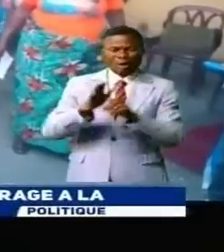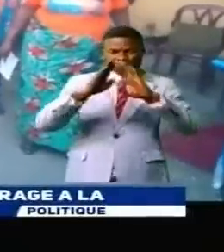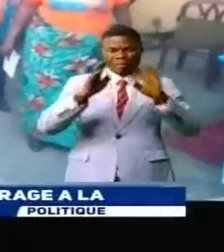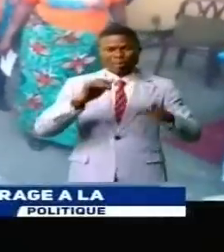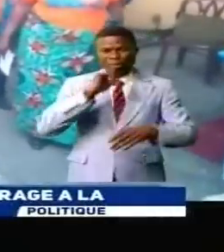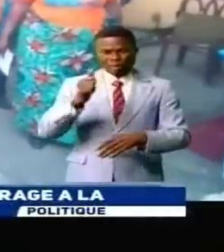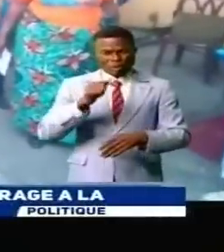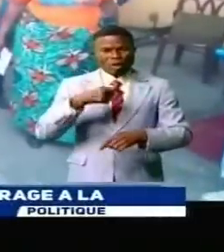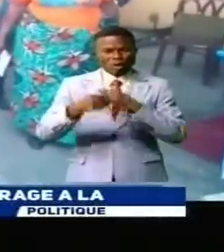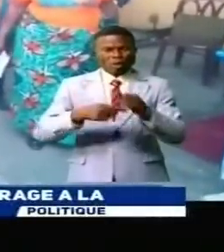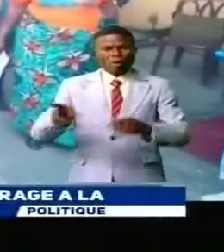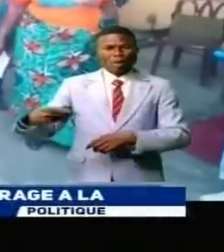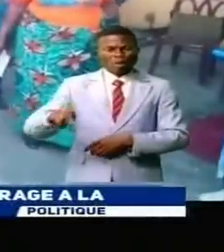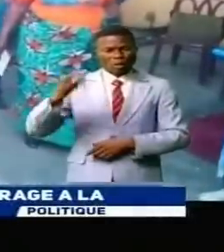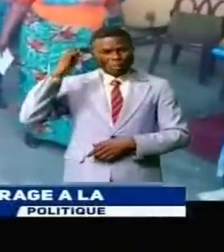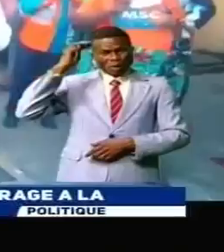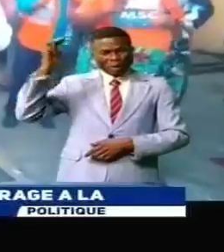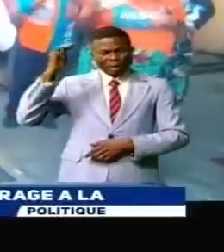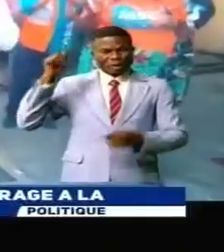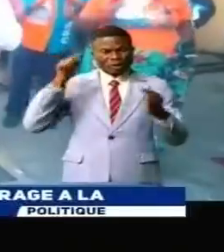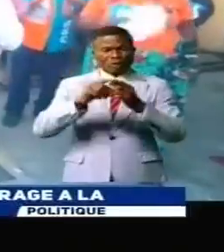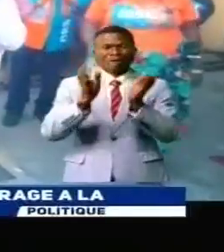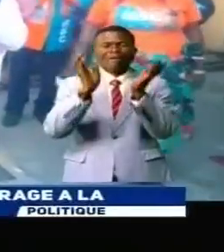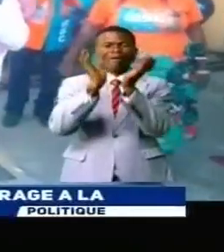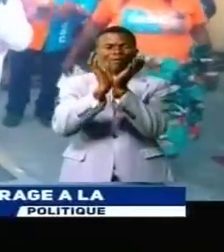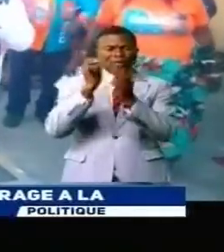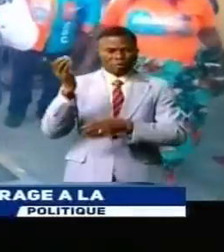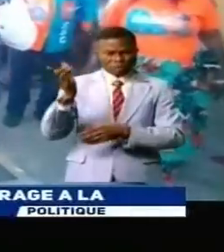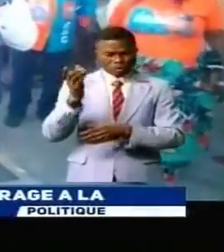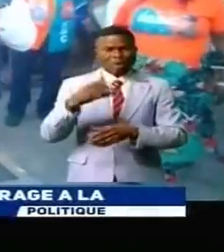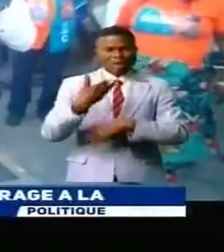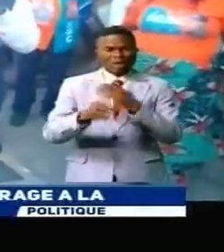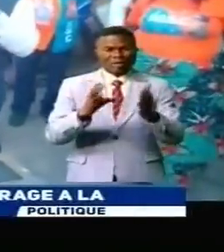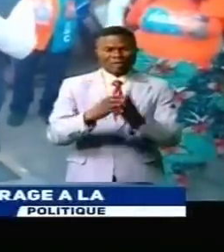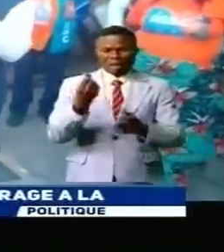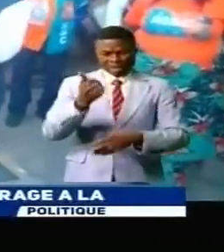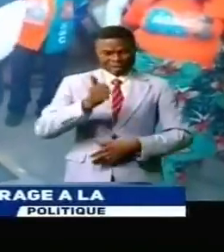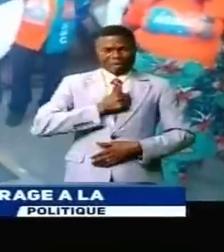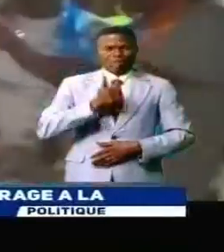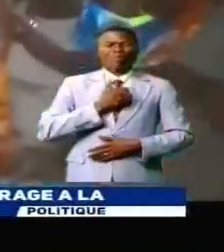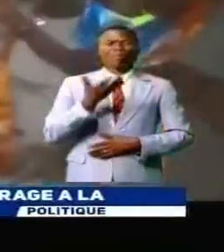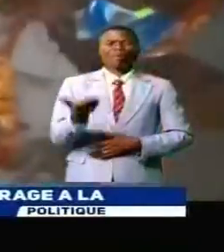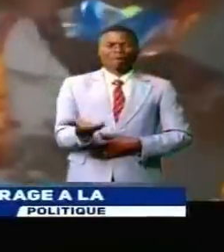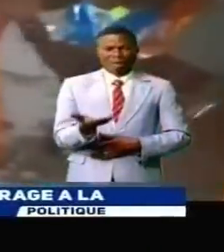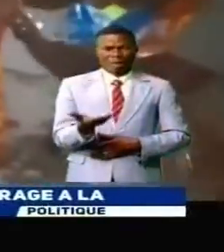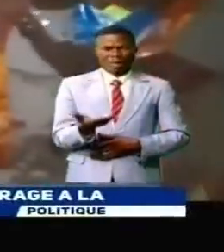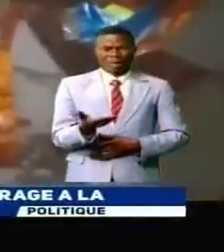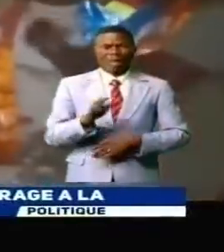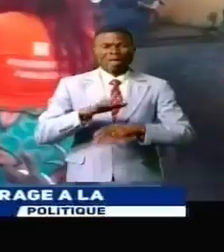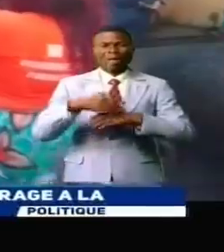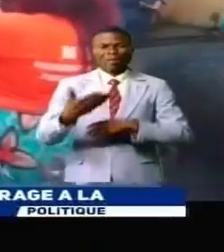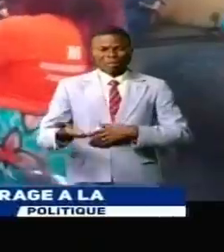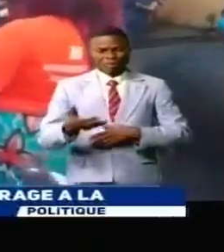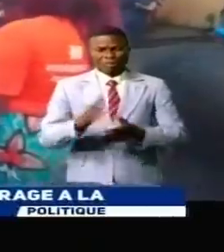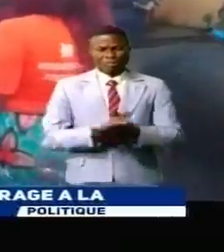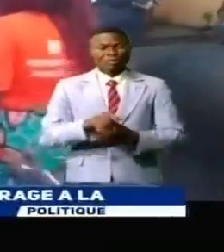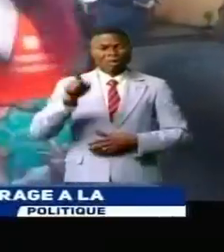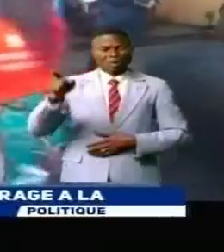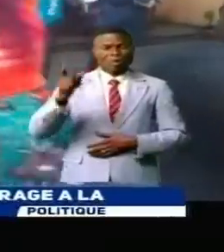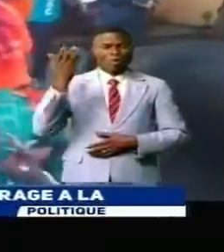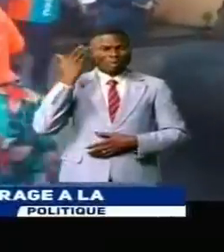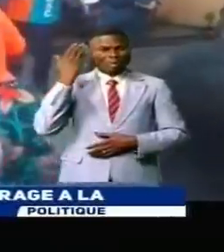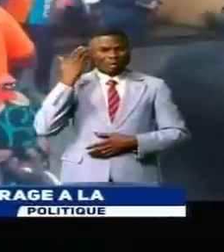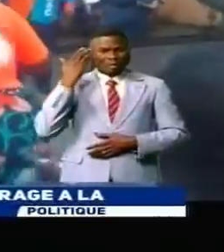commencer de rond-point Ngaba jusqu'à Victoire et je le ferai avec mes propres frais. Ensuite, Laurent Batomona